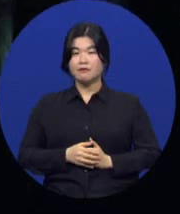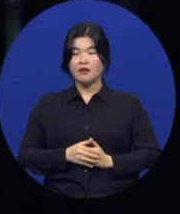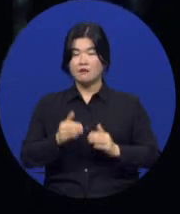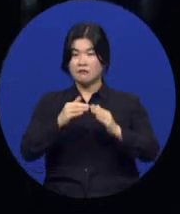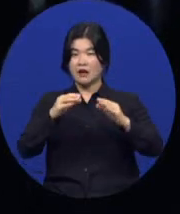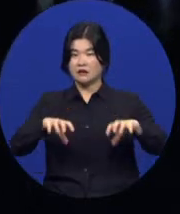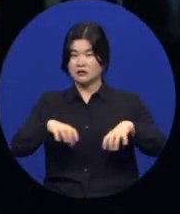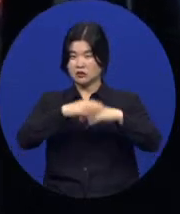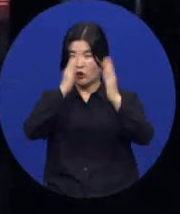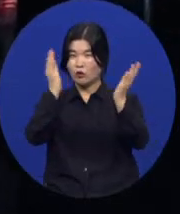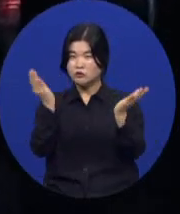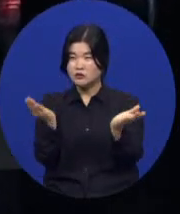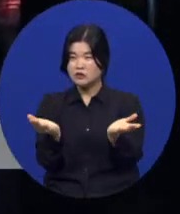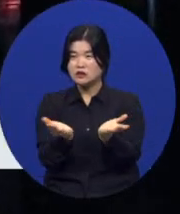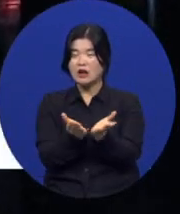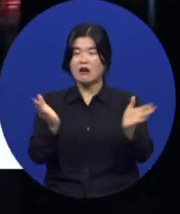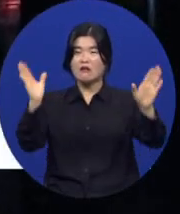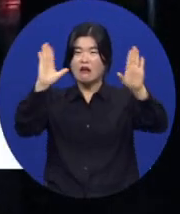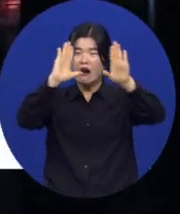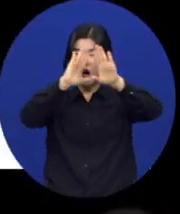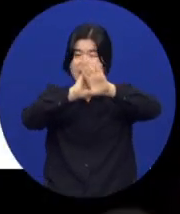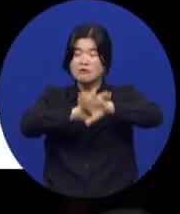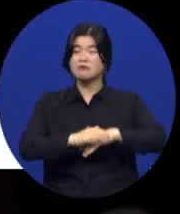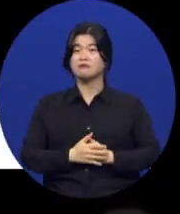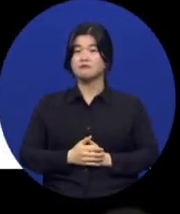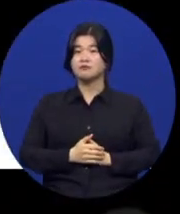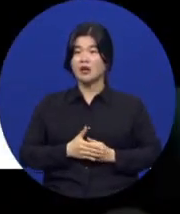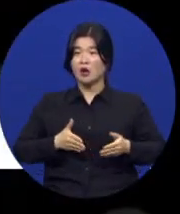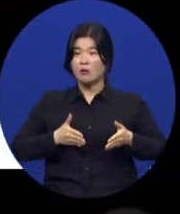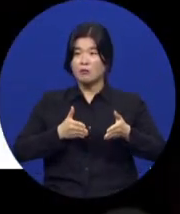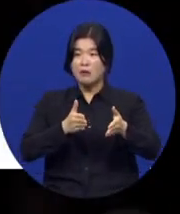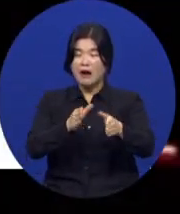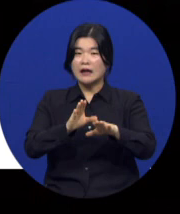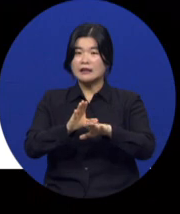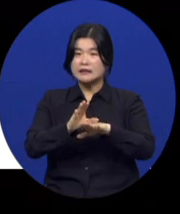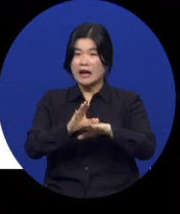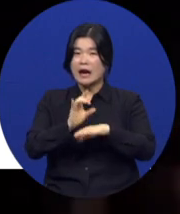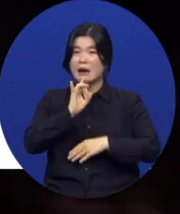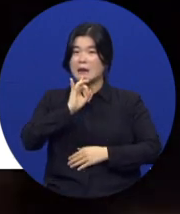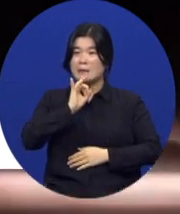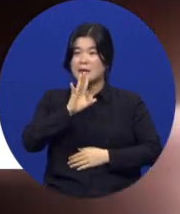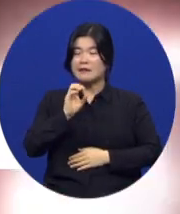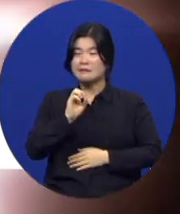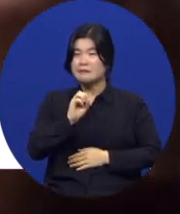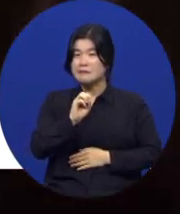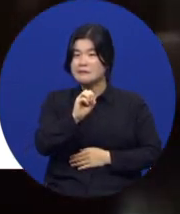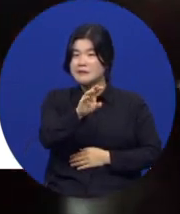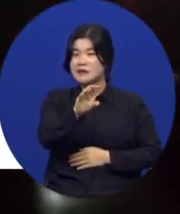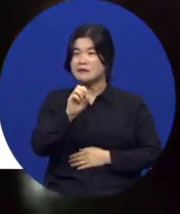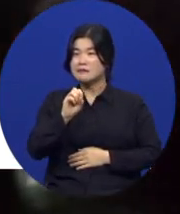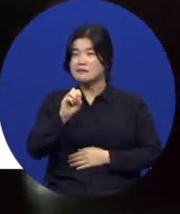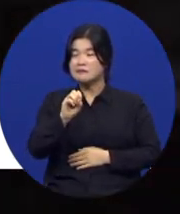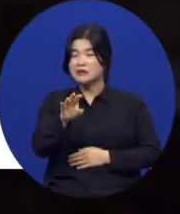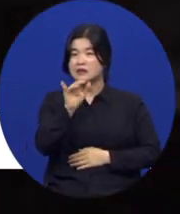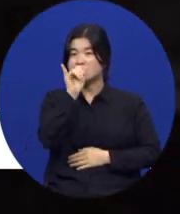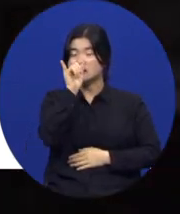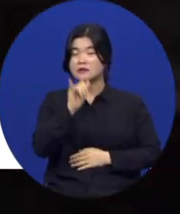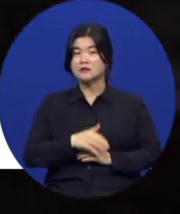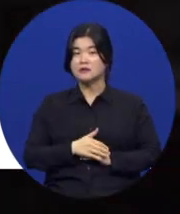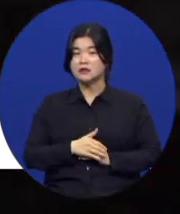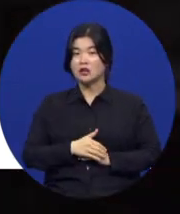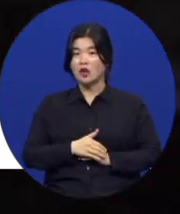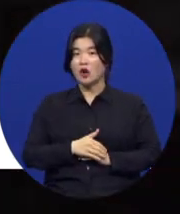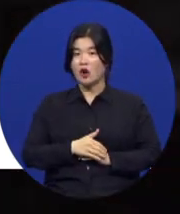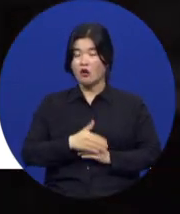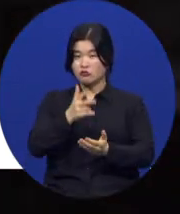마을 전체가 캄캄한 어둠의 휩싸였습니다 도로를 달리는 차량 전조등 불빛 많이 거리를 비출 뿐입니다 주변